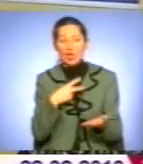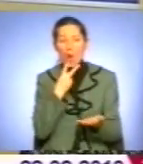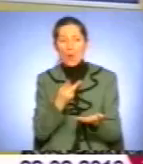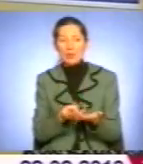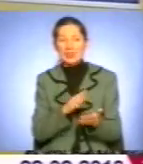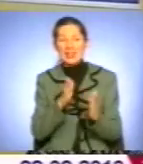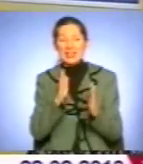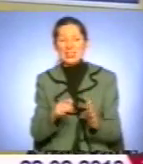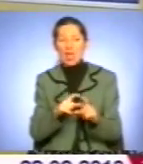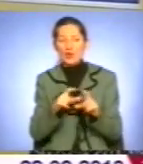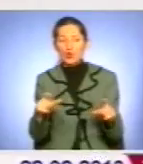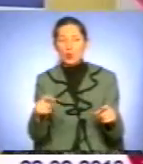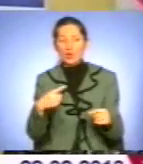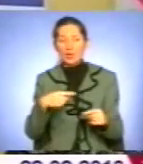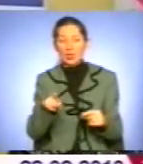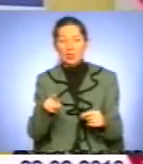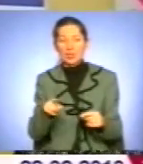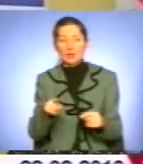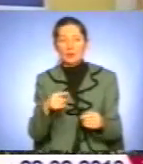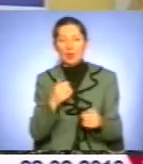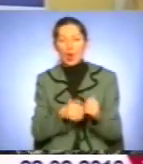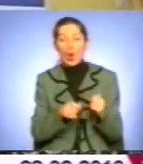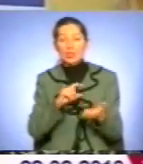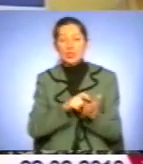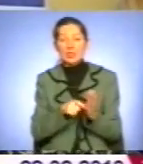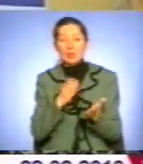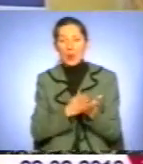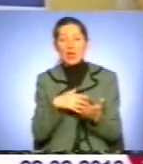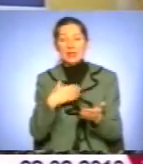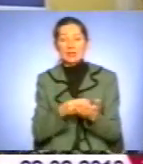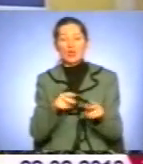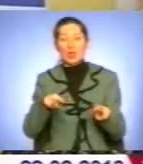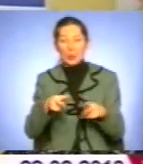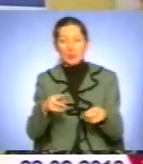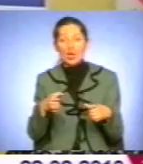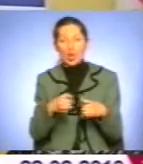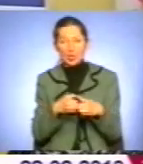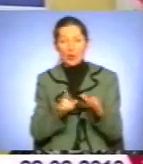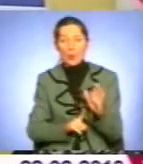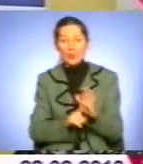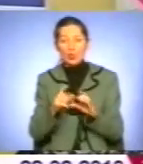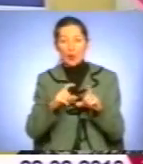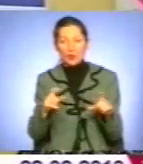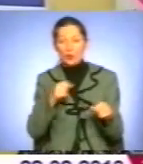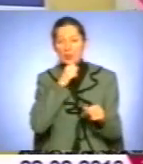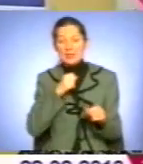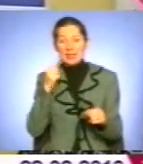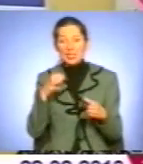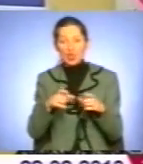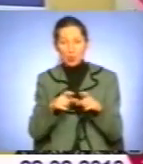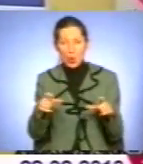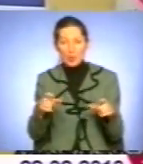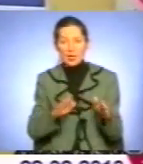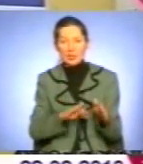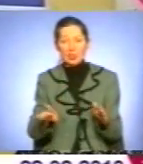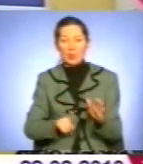лише в школі, але й на інших сценах. Кожен клас має свій хореографічний колектив. І в початковій школі, і в старшій школі. Діти починають